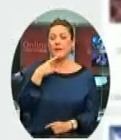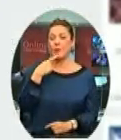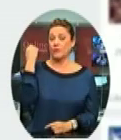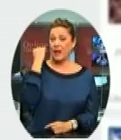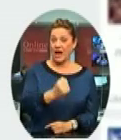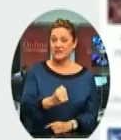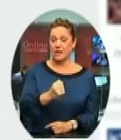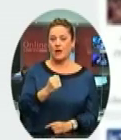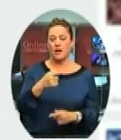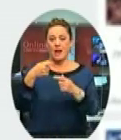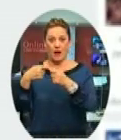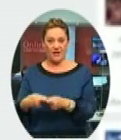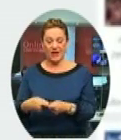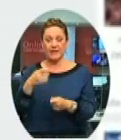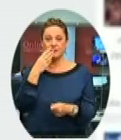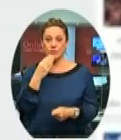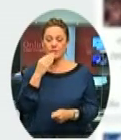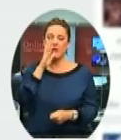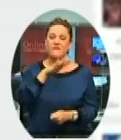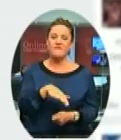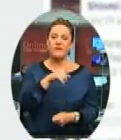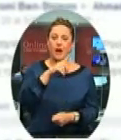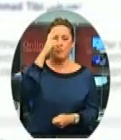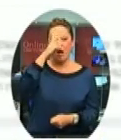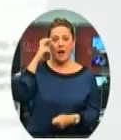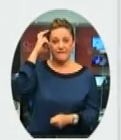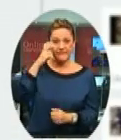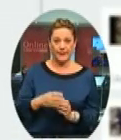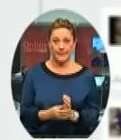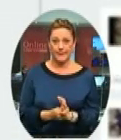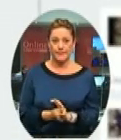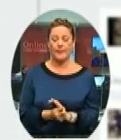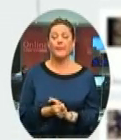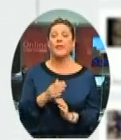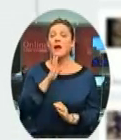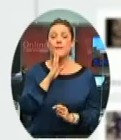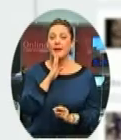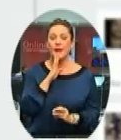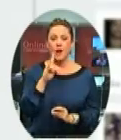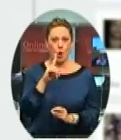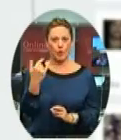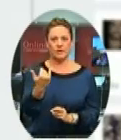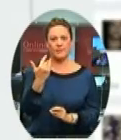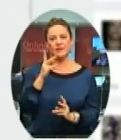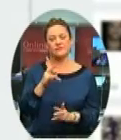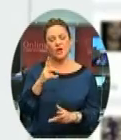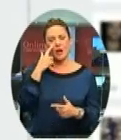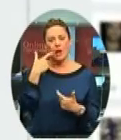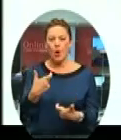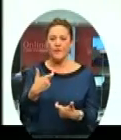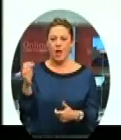כלפי חברי הכנסת היהודים הן כלפי הערבים הבעייה היא כי לא תמיד ניתן לאכוף הסטה